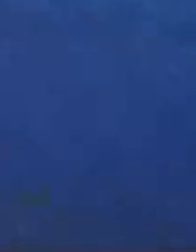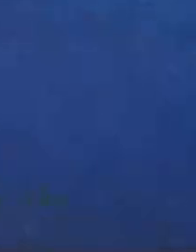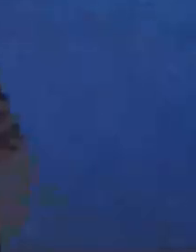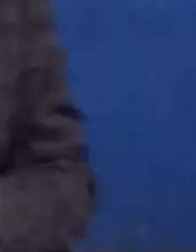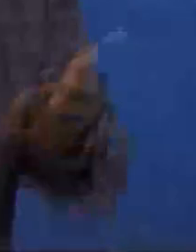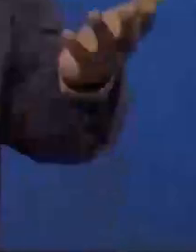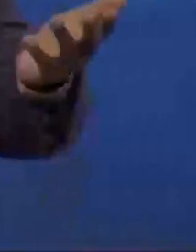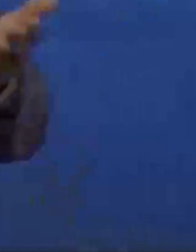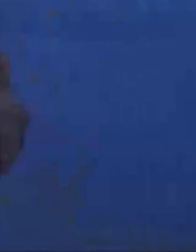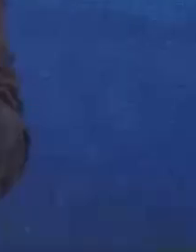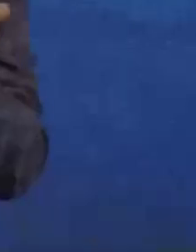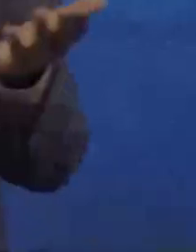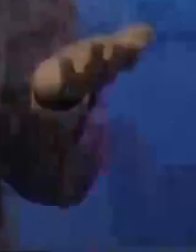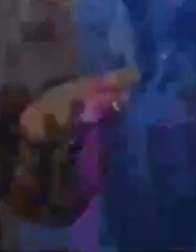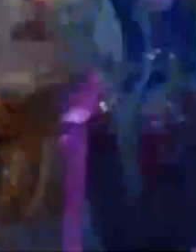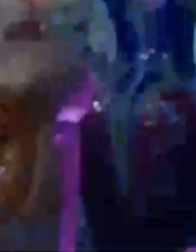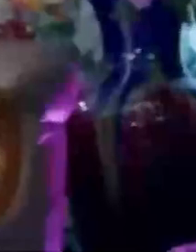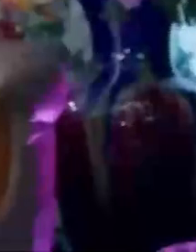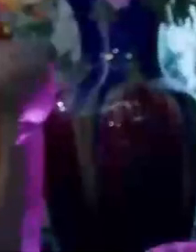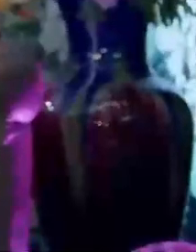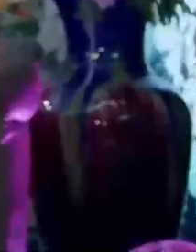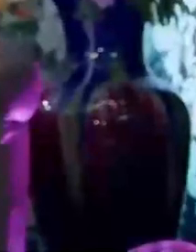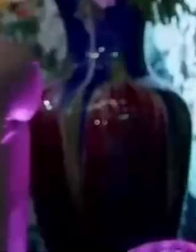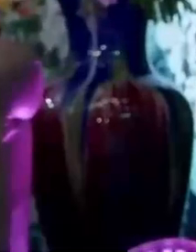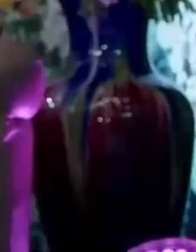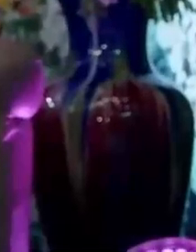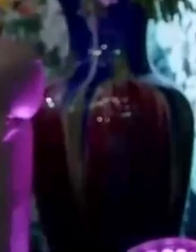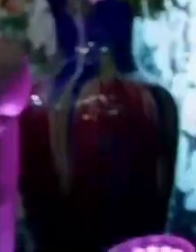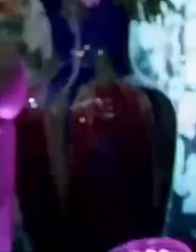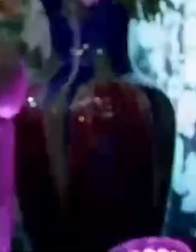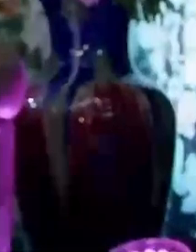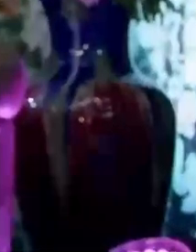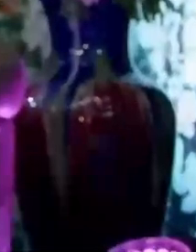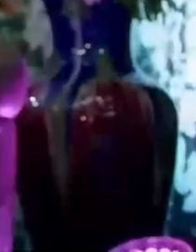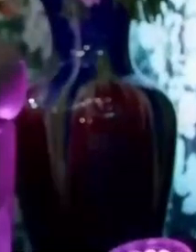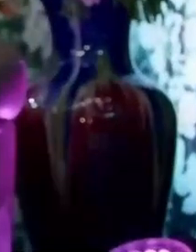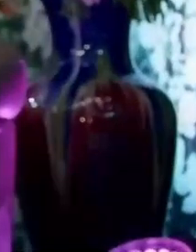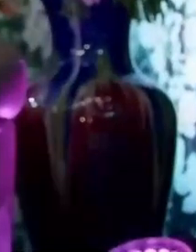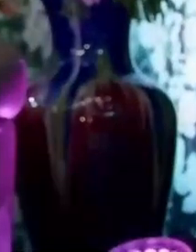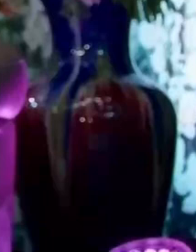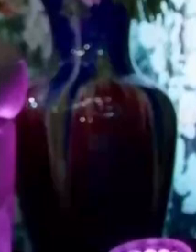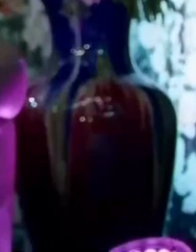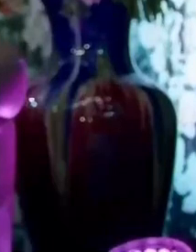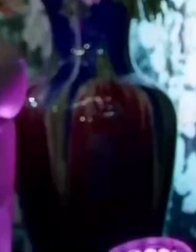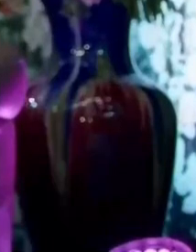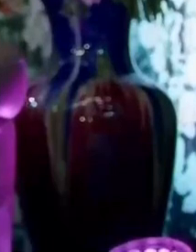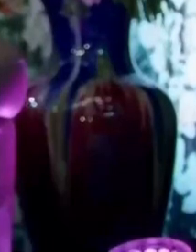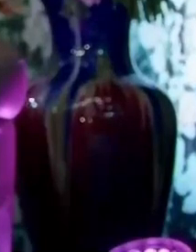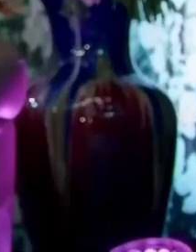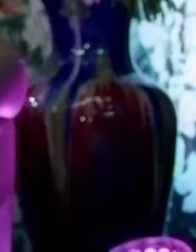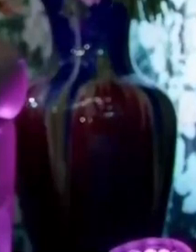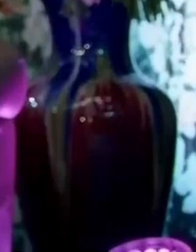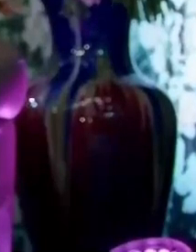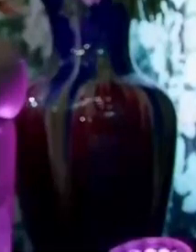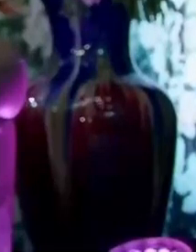Nous sommes purifiés par le sang de Jésus, ce sang de l'agneau, sans défaut et sans tâche.